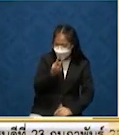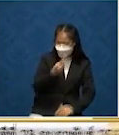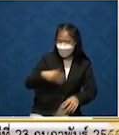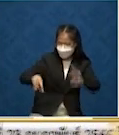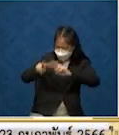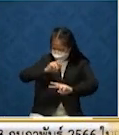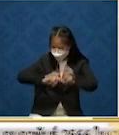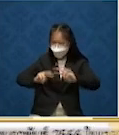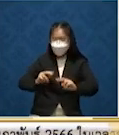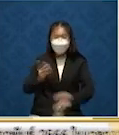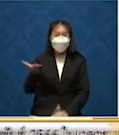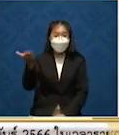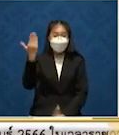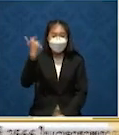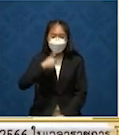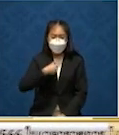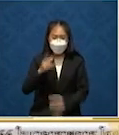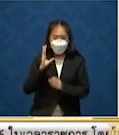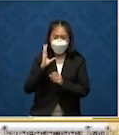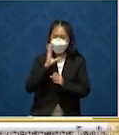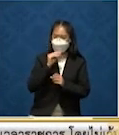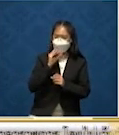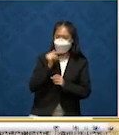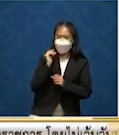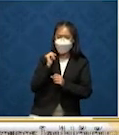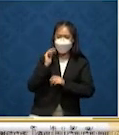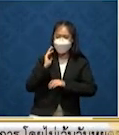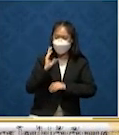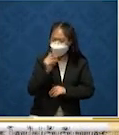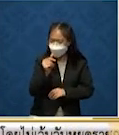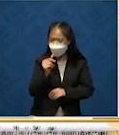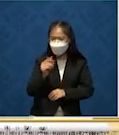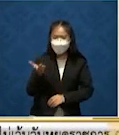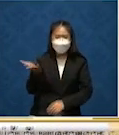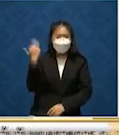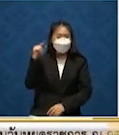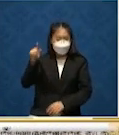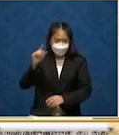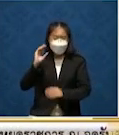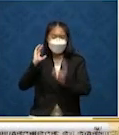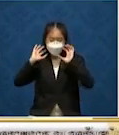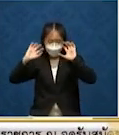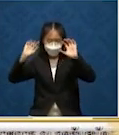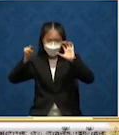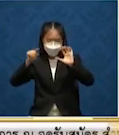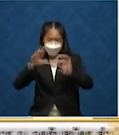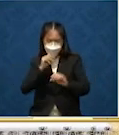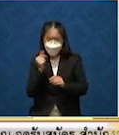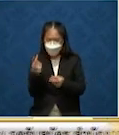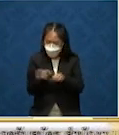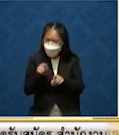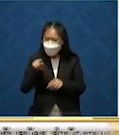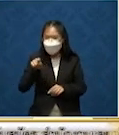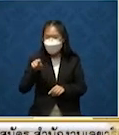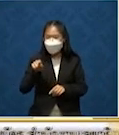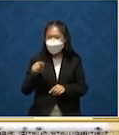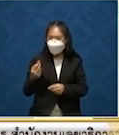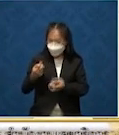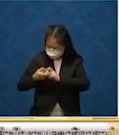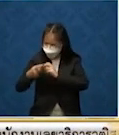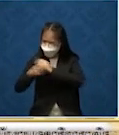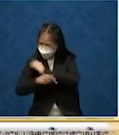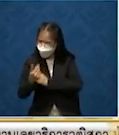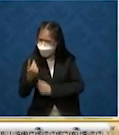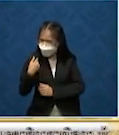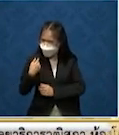ะเปรียวสิงห์ก็บอกว่าด้านเศรษฐกิจไปดูผลสำรองของต่างชาติก็ได้ความเชื่อมั่นของภาคธุรกิจต่างชาติในไทย